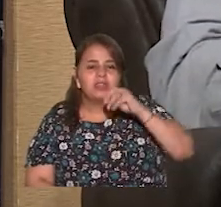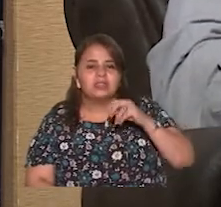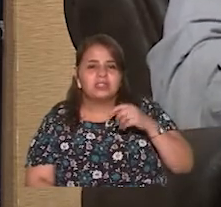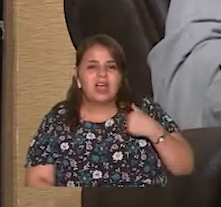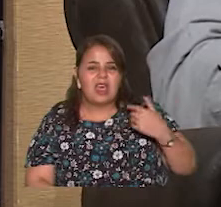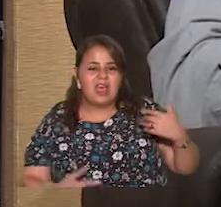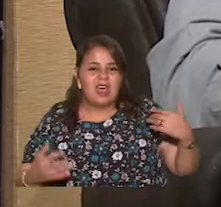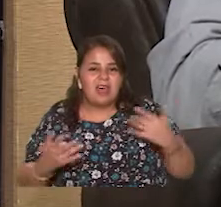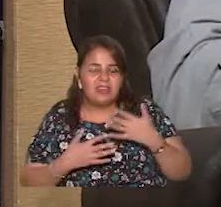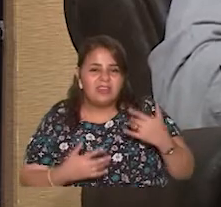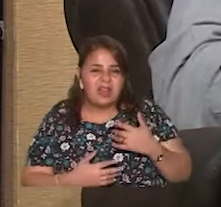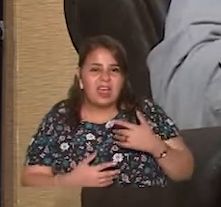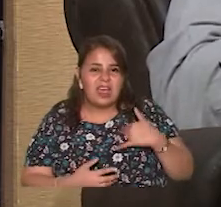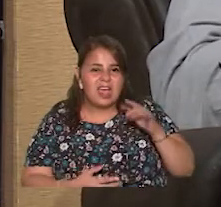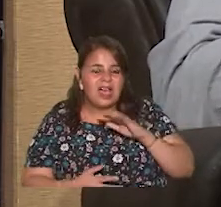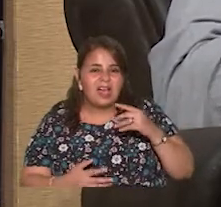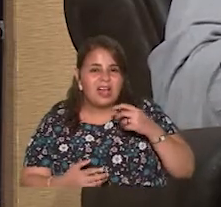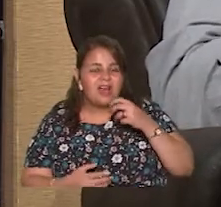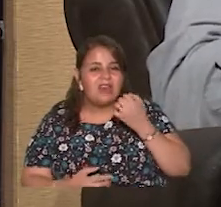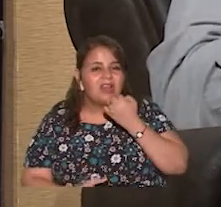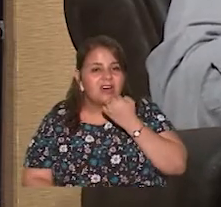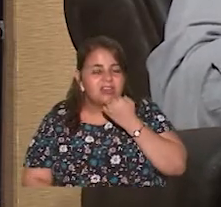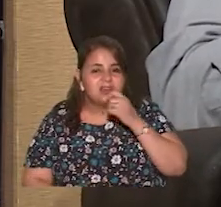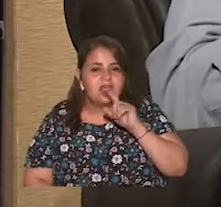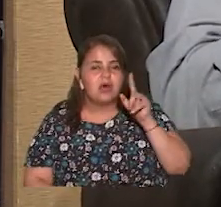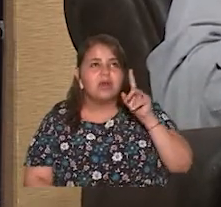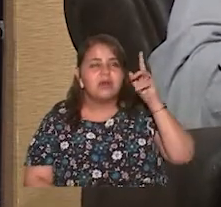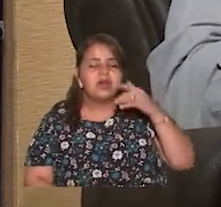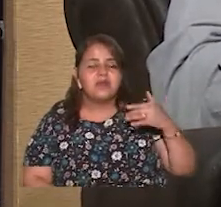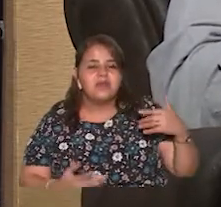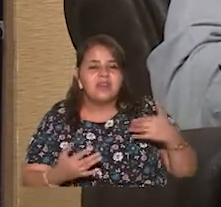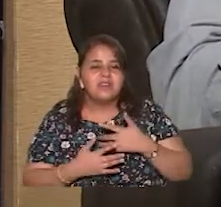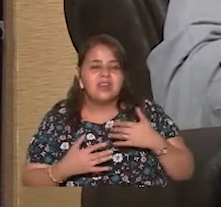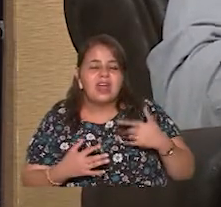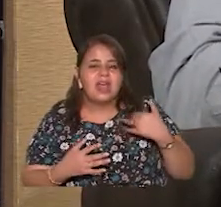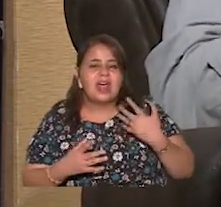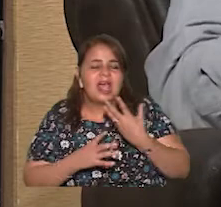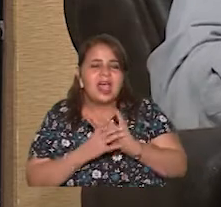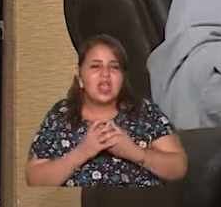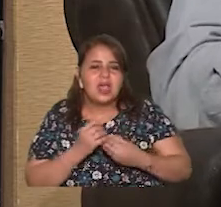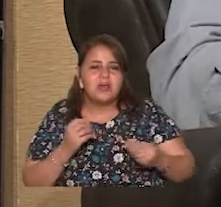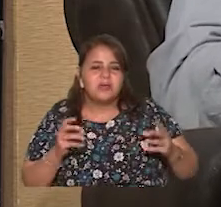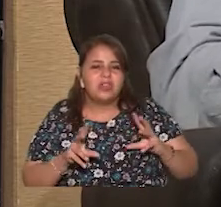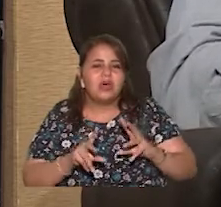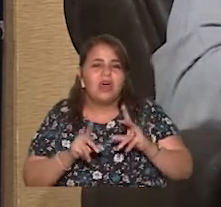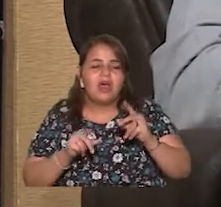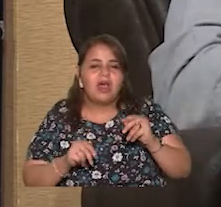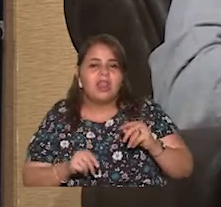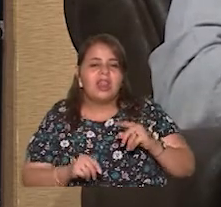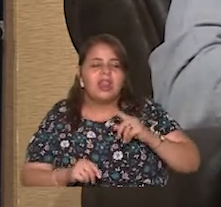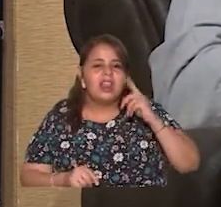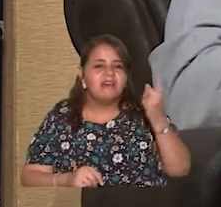يقول قفشتك، انا مش عايز كده. اكتر حاجه بتفرح قلبه الابن الضال ده، ان هو لف وعمل اليوتيرن